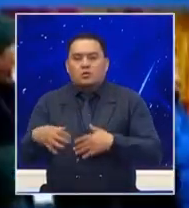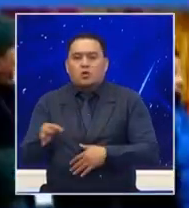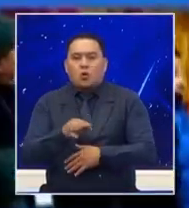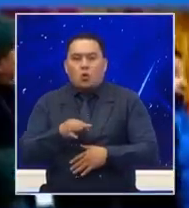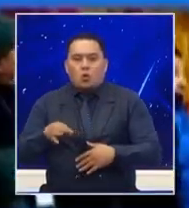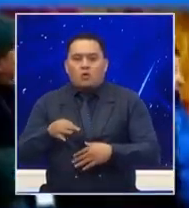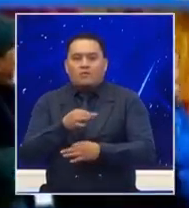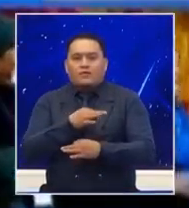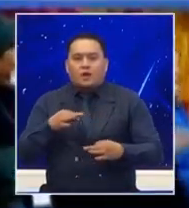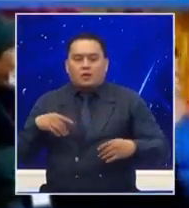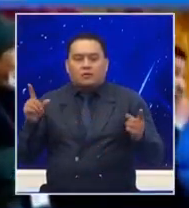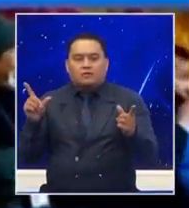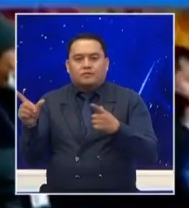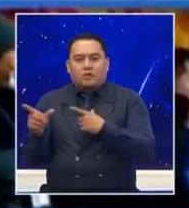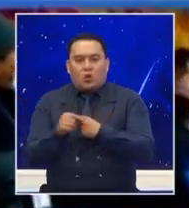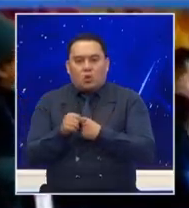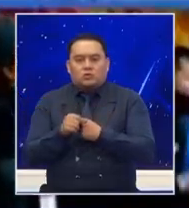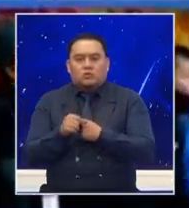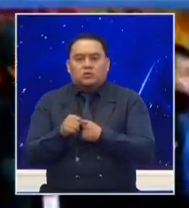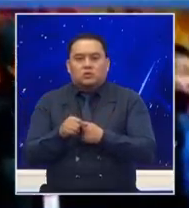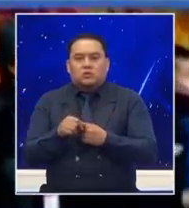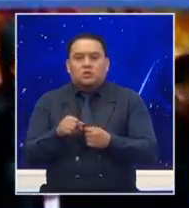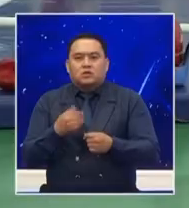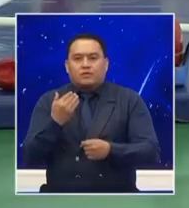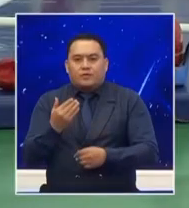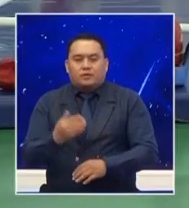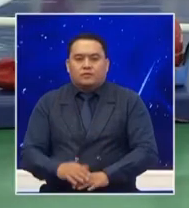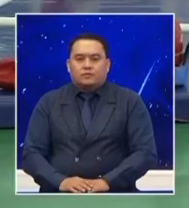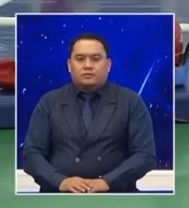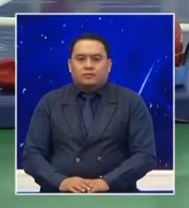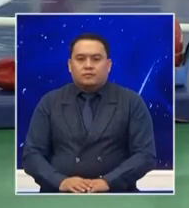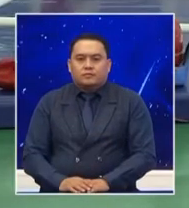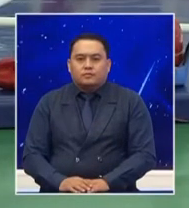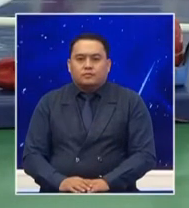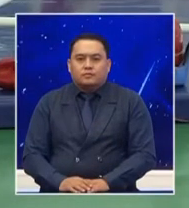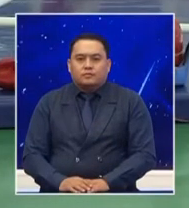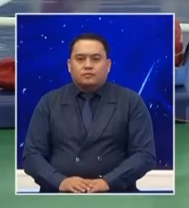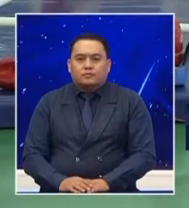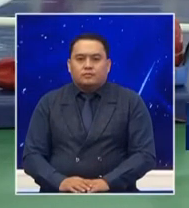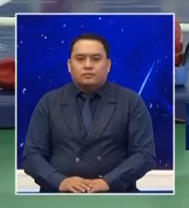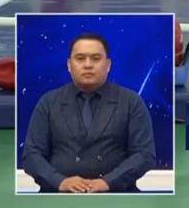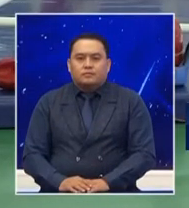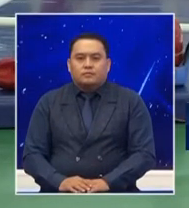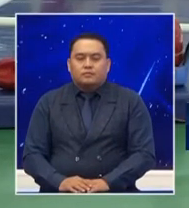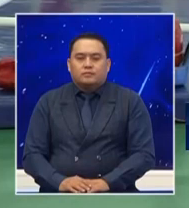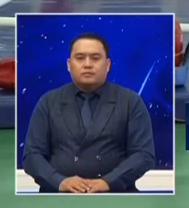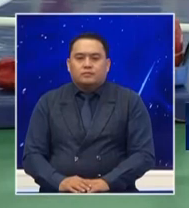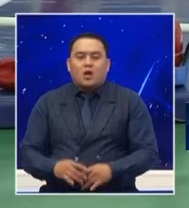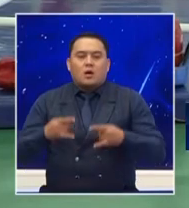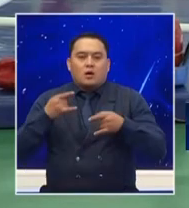Ерсұлтан финалдық жекпе-жекке жарақатына байланысты шықпаған екен. Бірақ ән сынғанын білген жоқ мұ кезде. Рентгенге